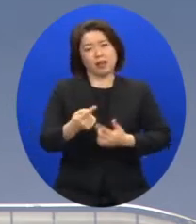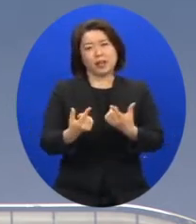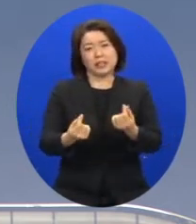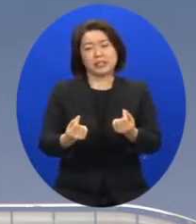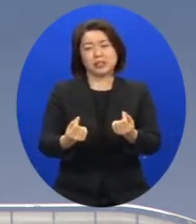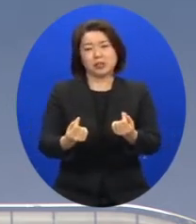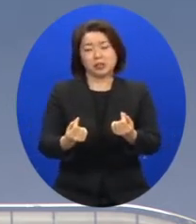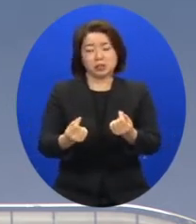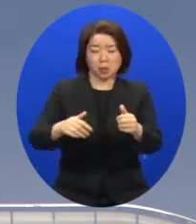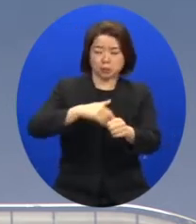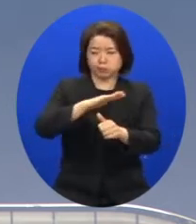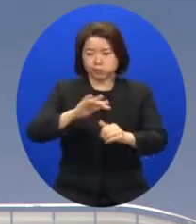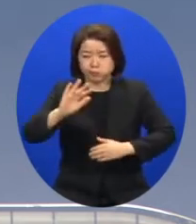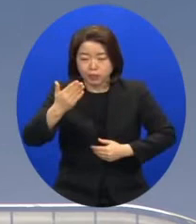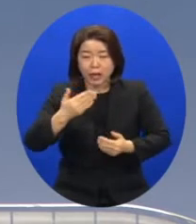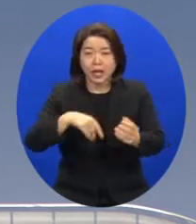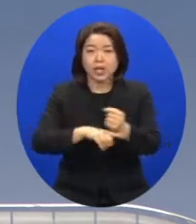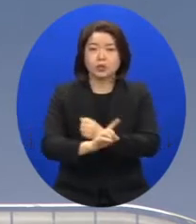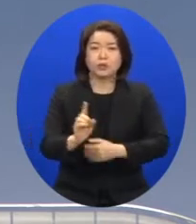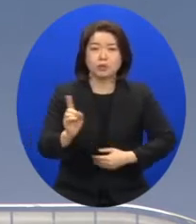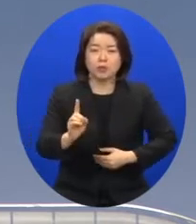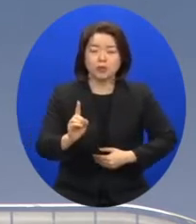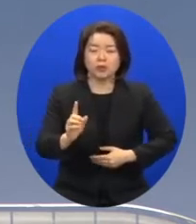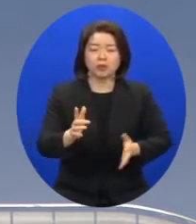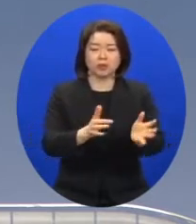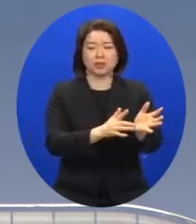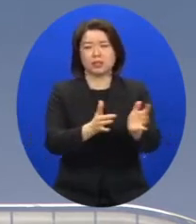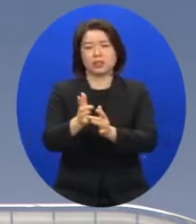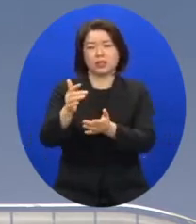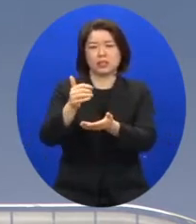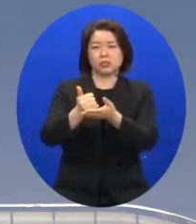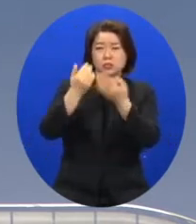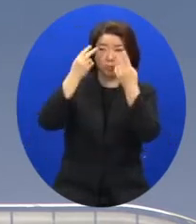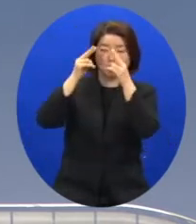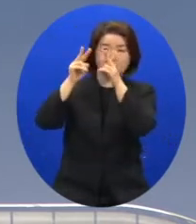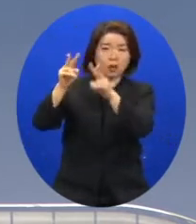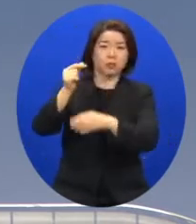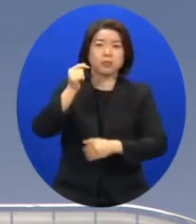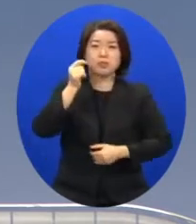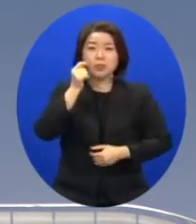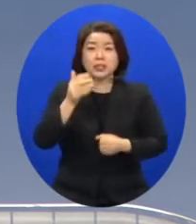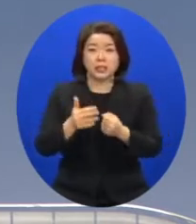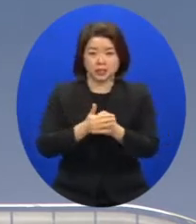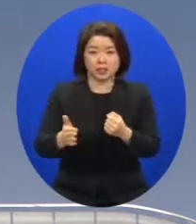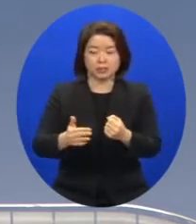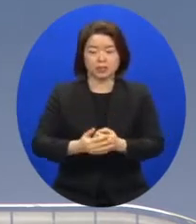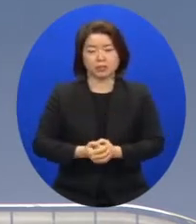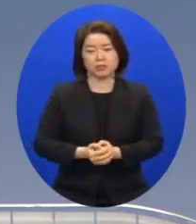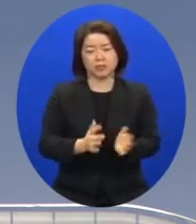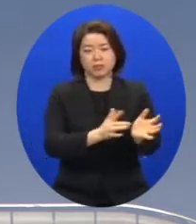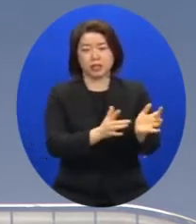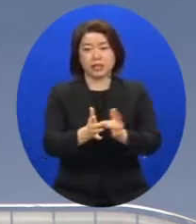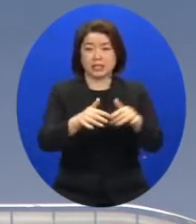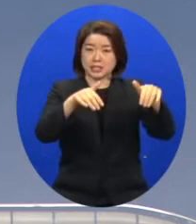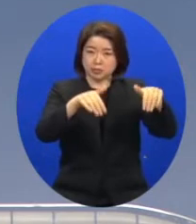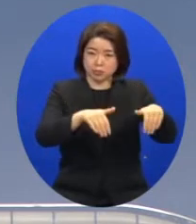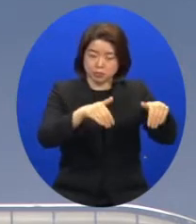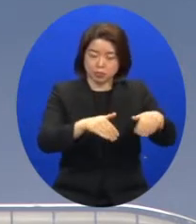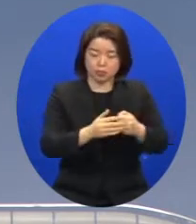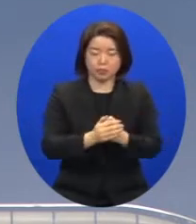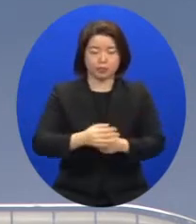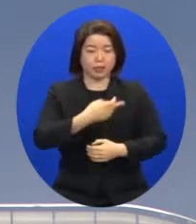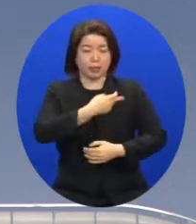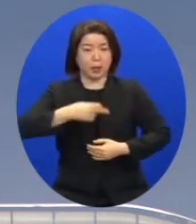된 이유는 예수님을 바라보지 못하기 때문에 그렇습니다 예수님의 종들 바울이 나